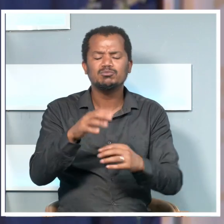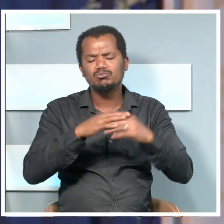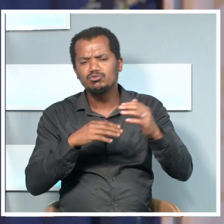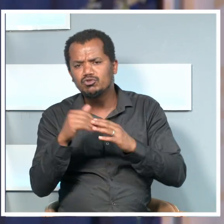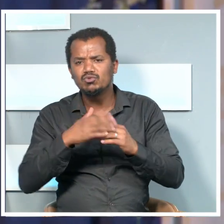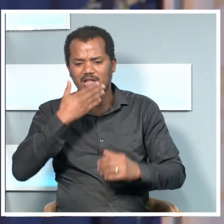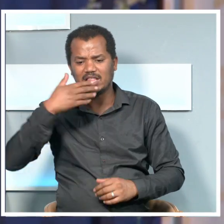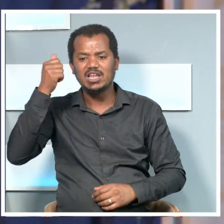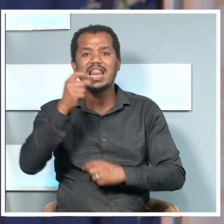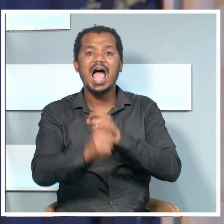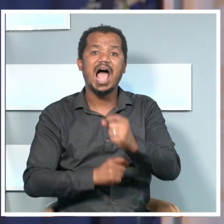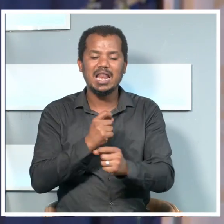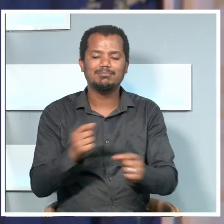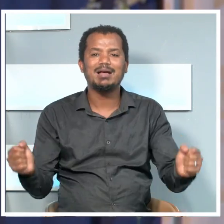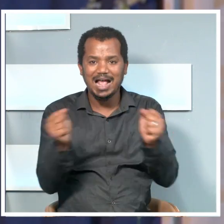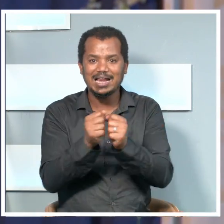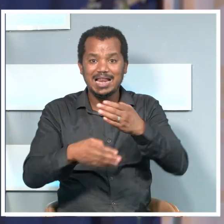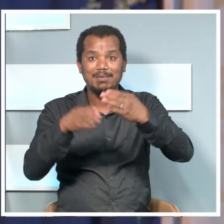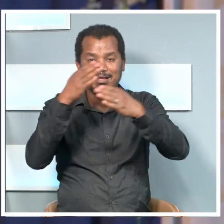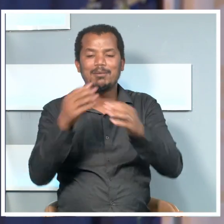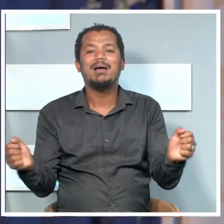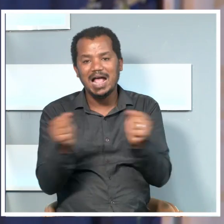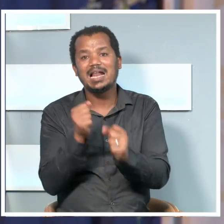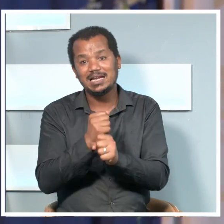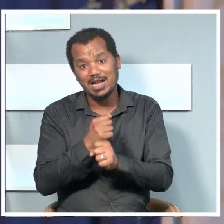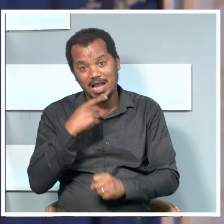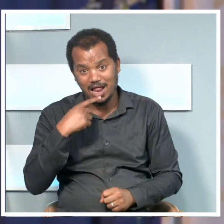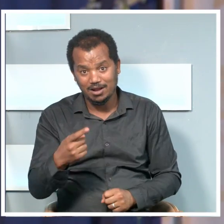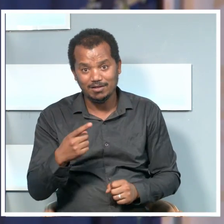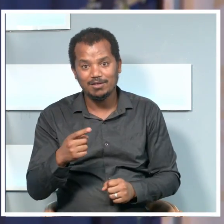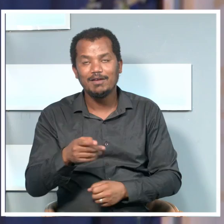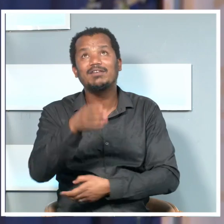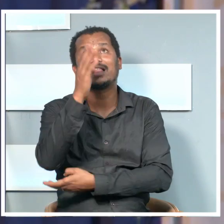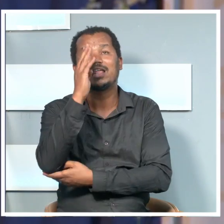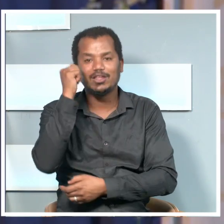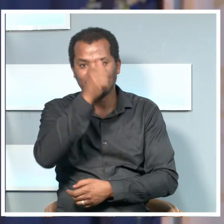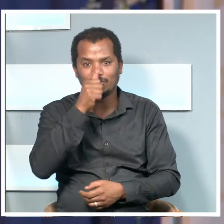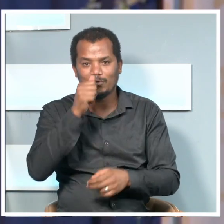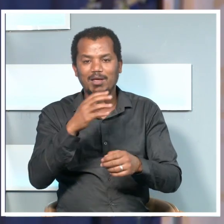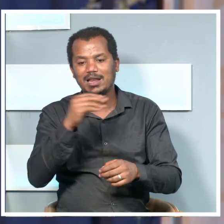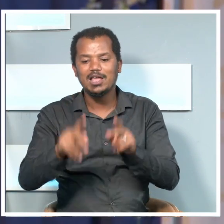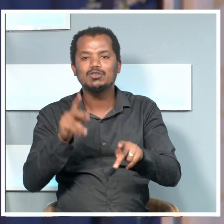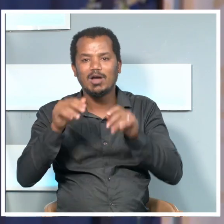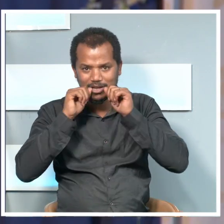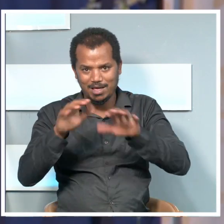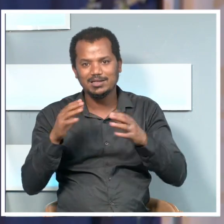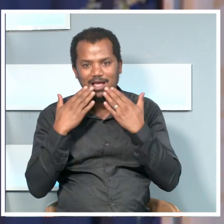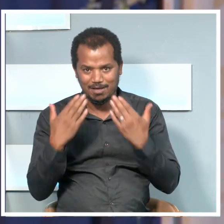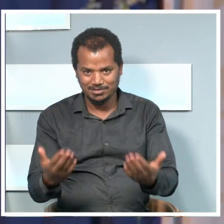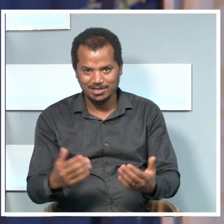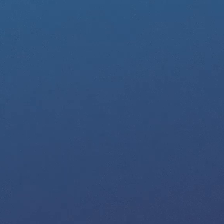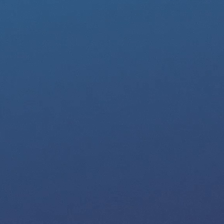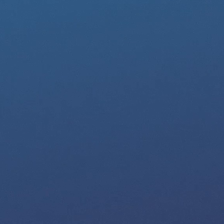አካታች ምቹ የተሻለ ዓለምን በጋራ ለመገንባት በጋራ እንስራ እናለው ፈጣሪ ኢትዮጵያንና ህዝቧን